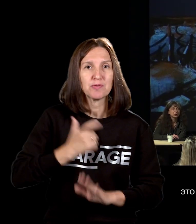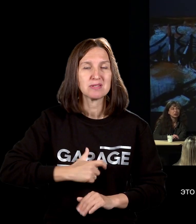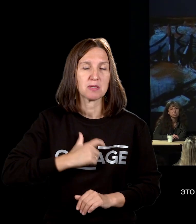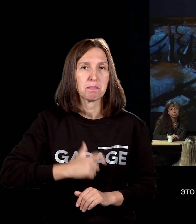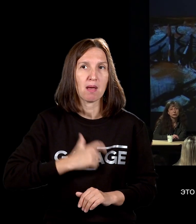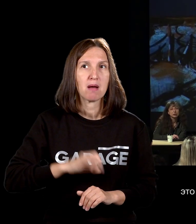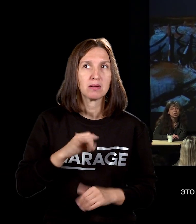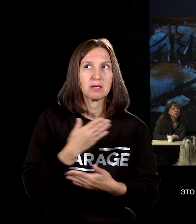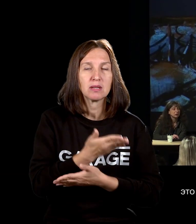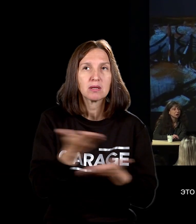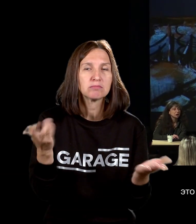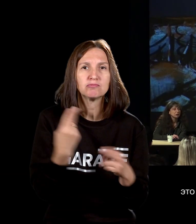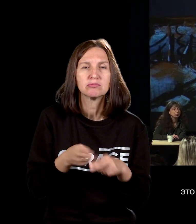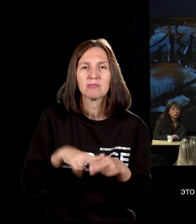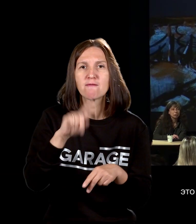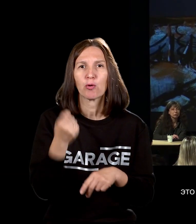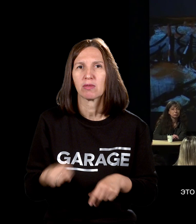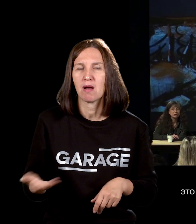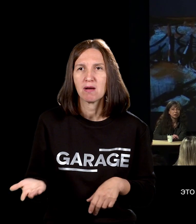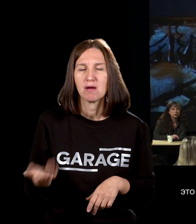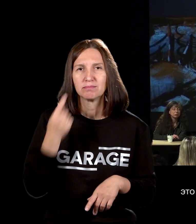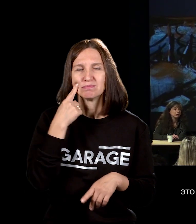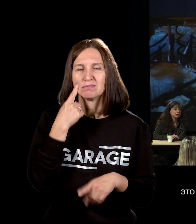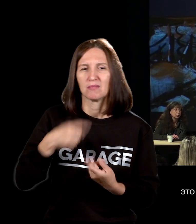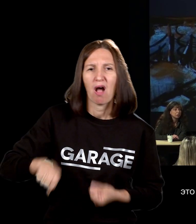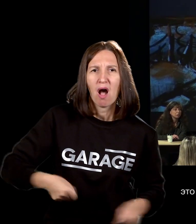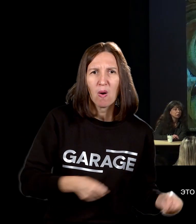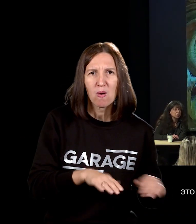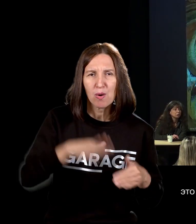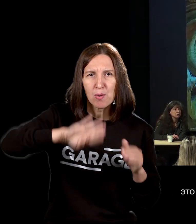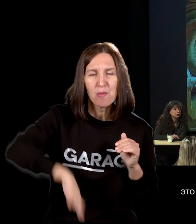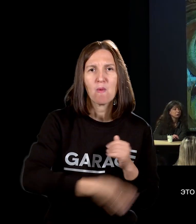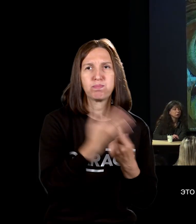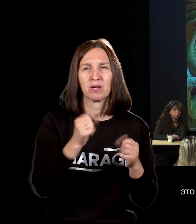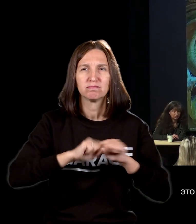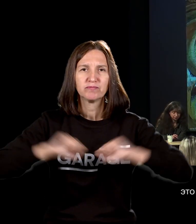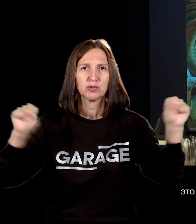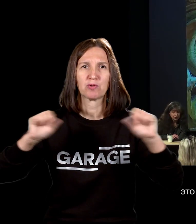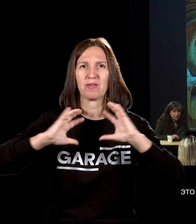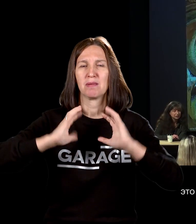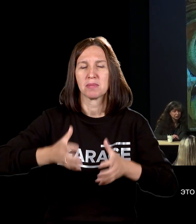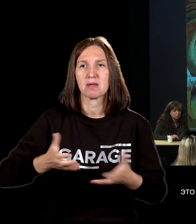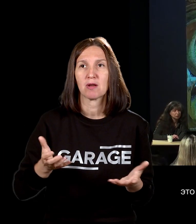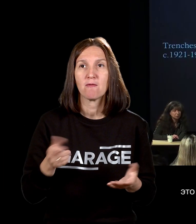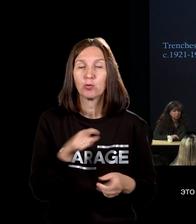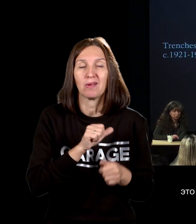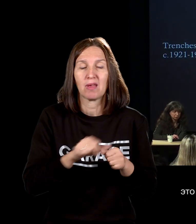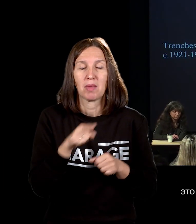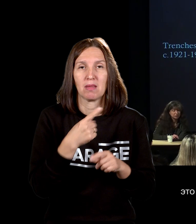этого вот пространства войны, траншеи взорванного, перерытого, разорванного мира, который он